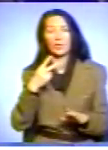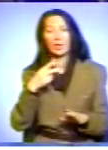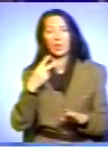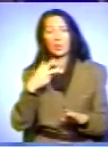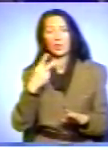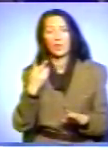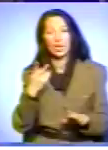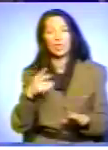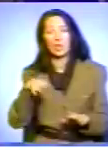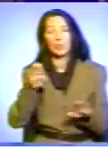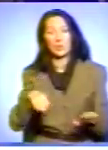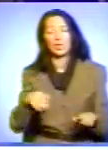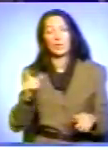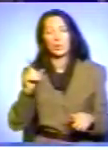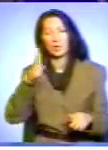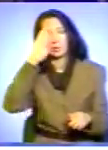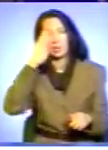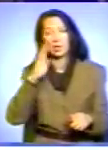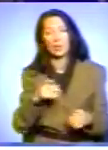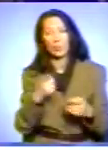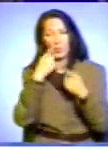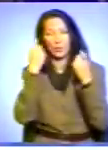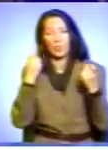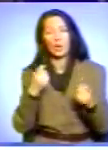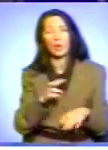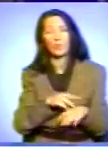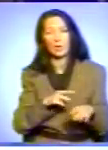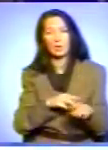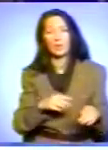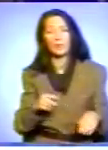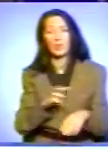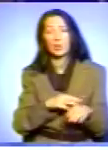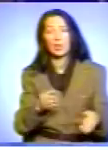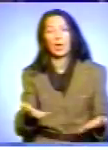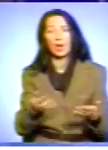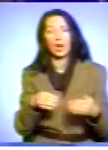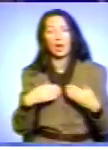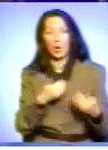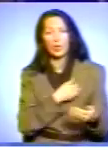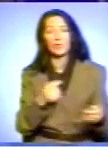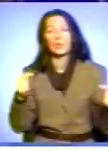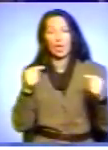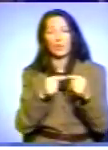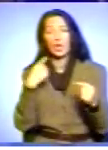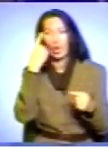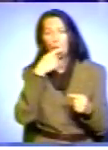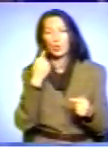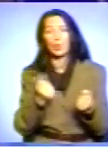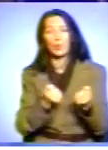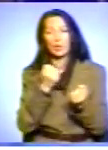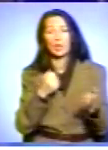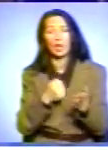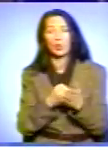громадськістю МВС України в області. Правоохоронці намагаються встановити особу водія, причетного до скоєння дорожньої аварії.